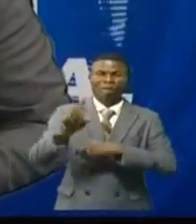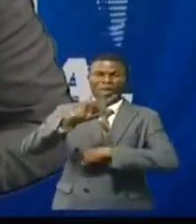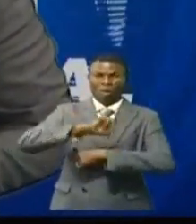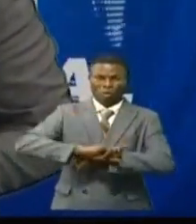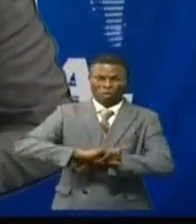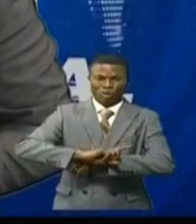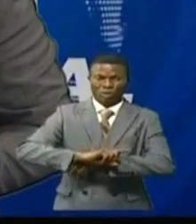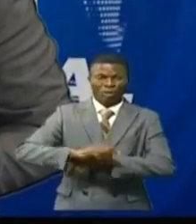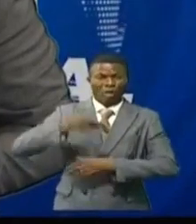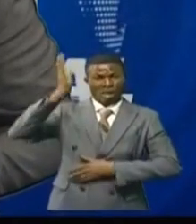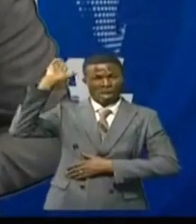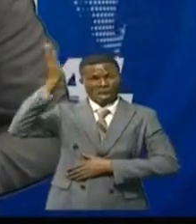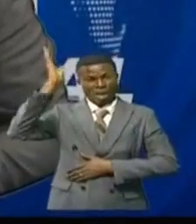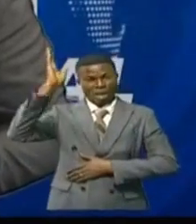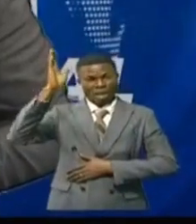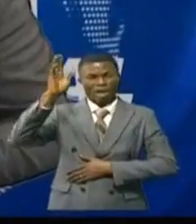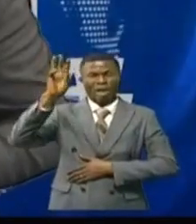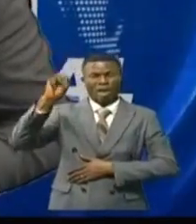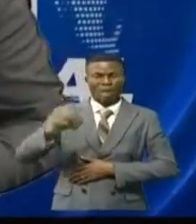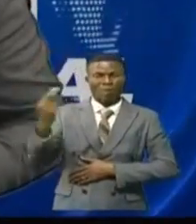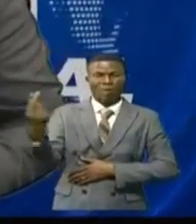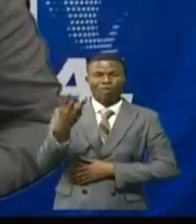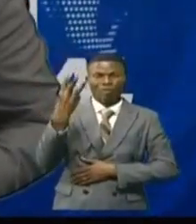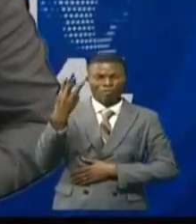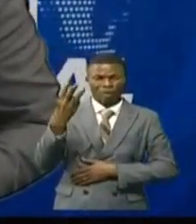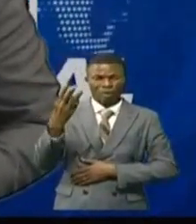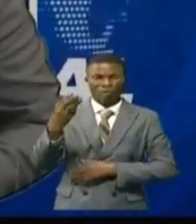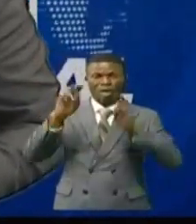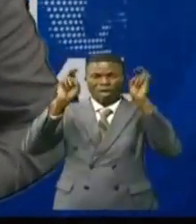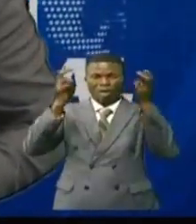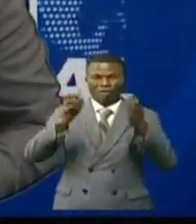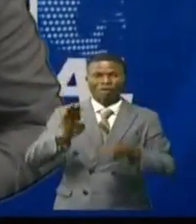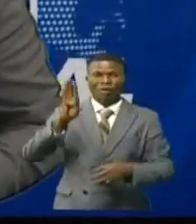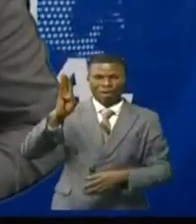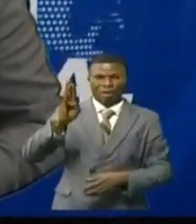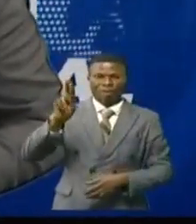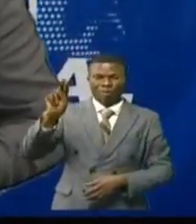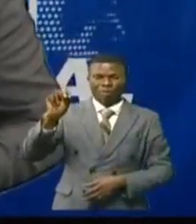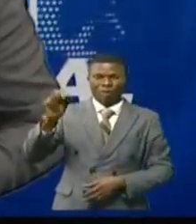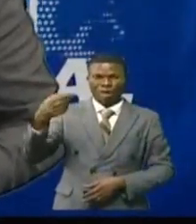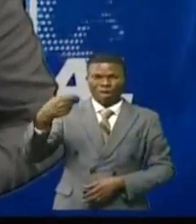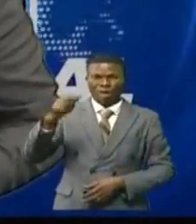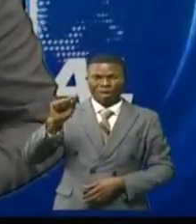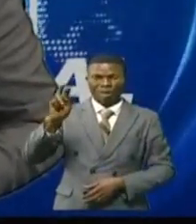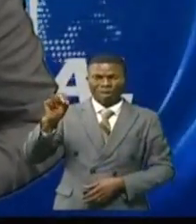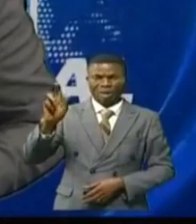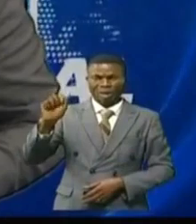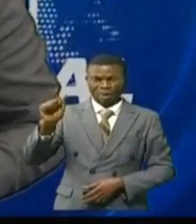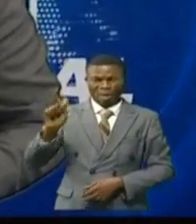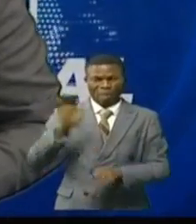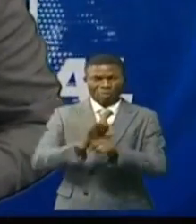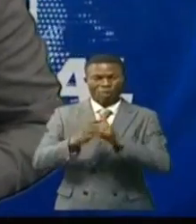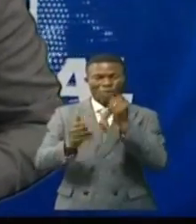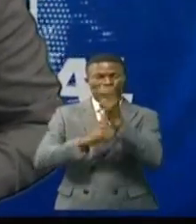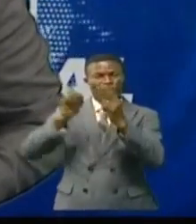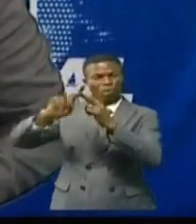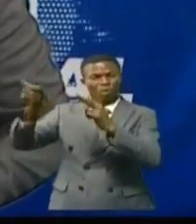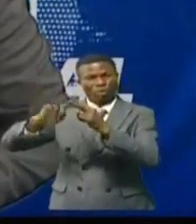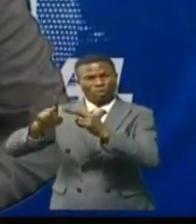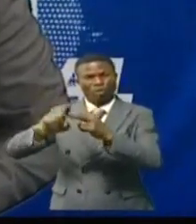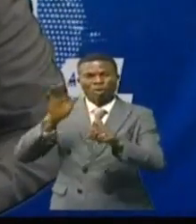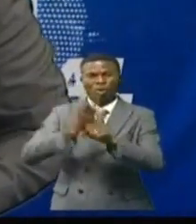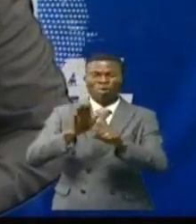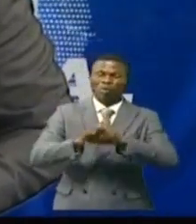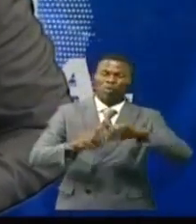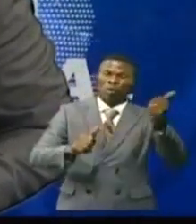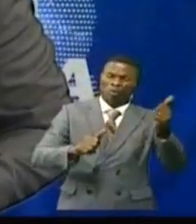les rebelles du M23 soutenus par le Rwanda, la cité de Bunagana a vu plusieurs de ses citoyens fuir des atrocités. Plusieurs milliers d'entre eux